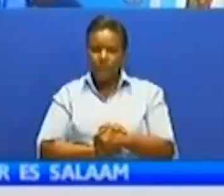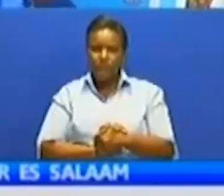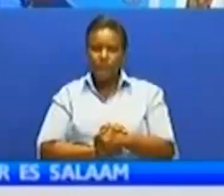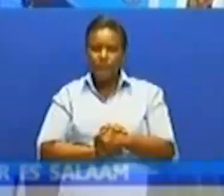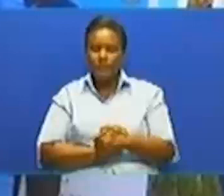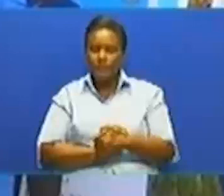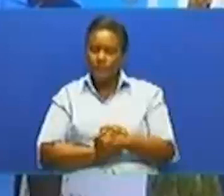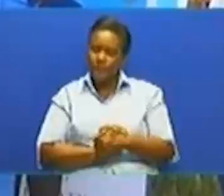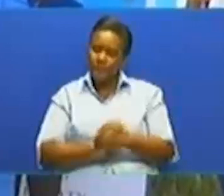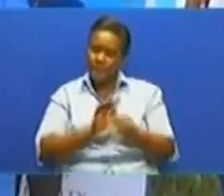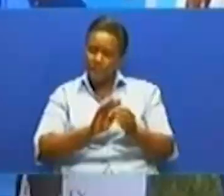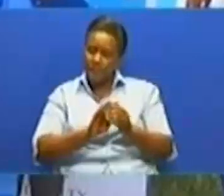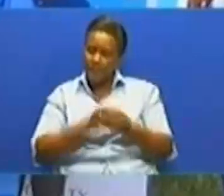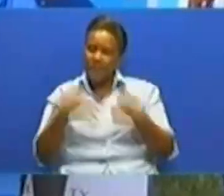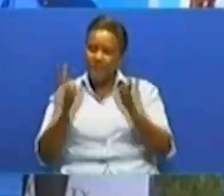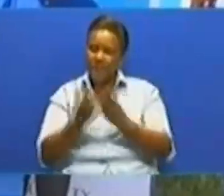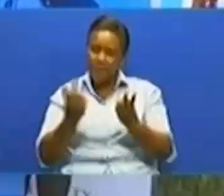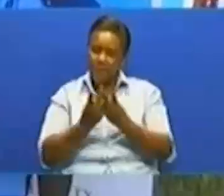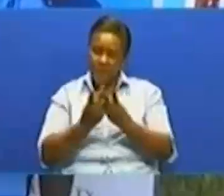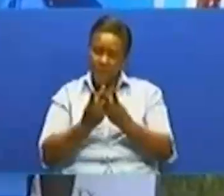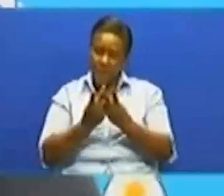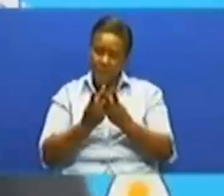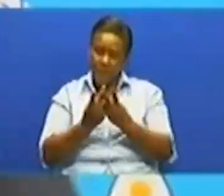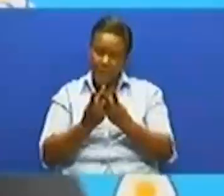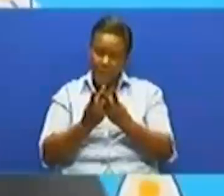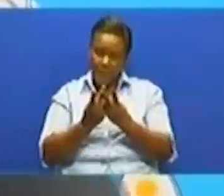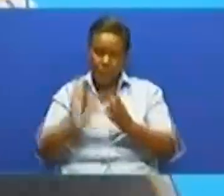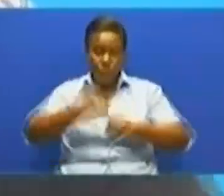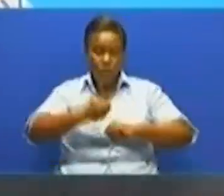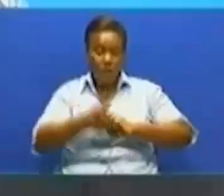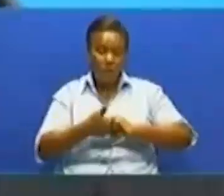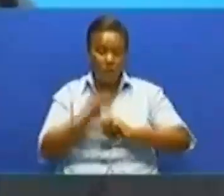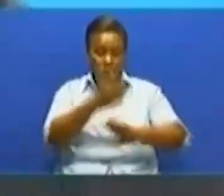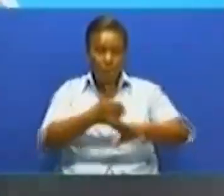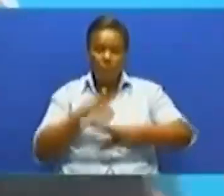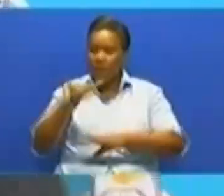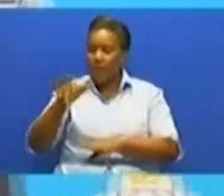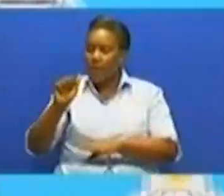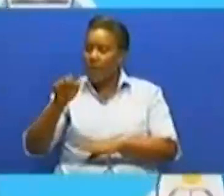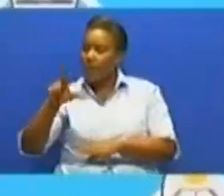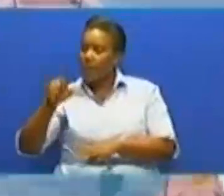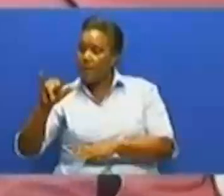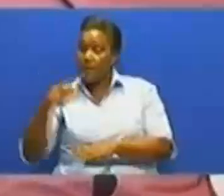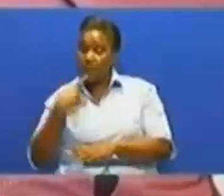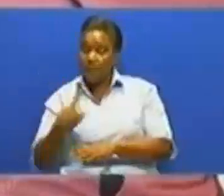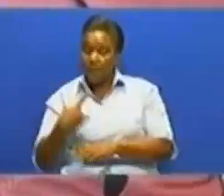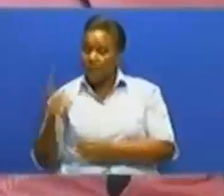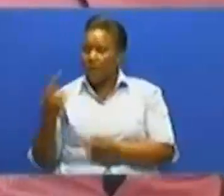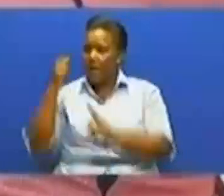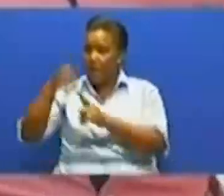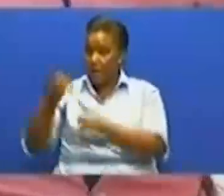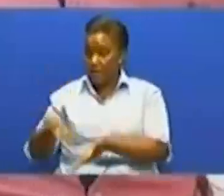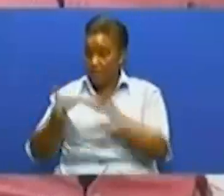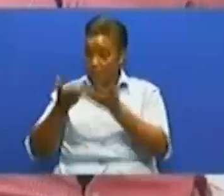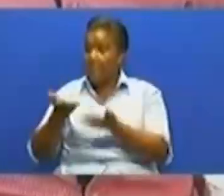Ni Siale, mwakilishi wa kampuni ya Yaling Global Limited, amesema lengo la msaada huo ni kuunga